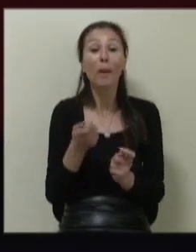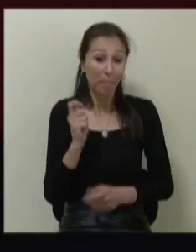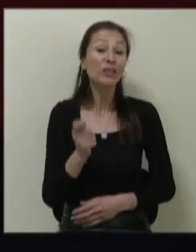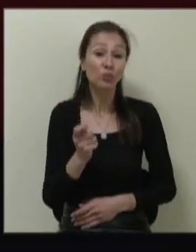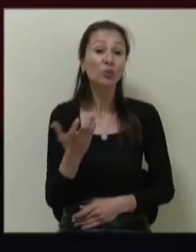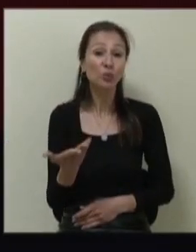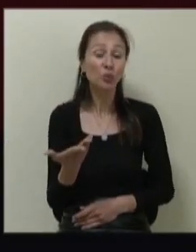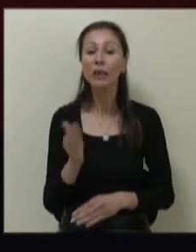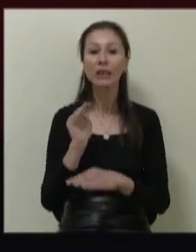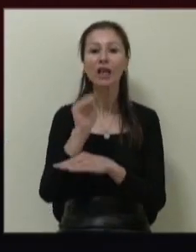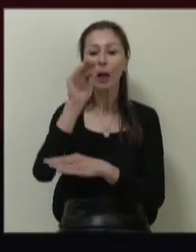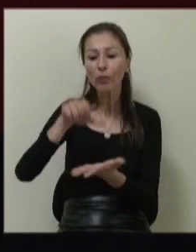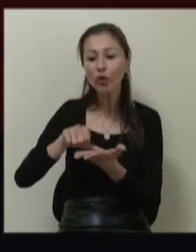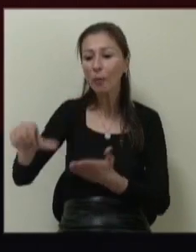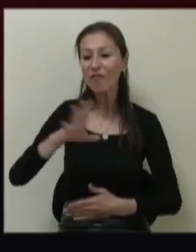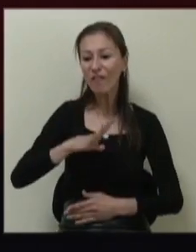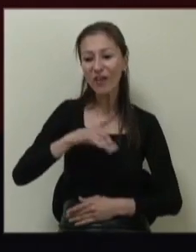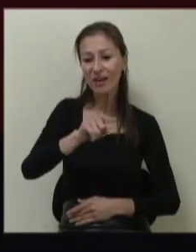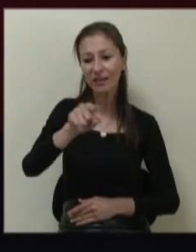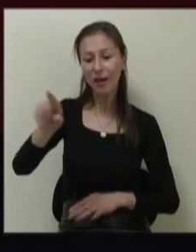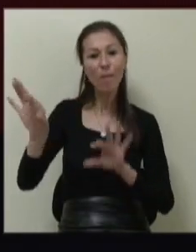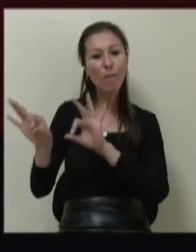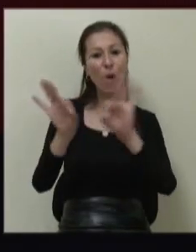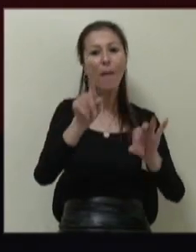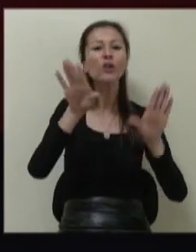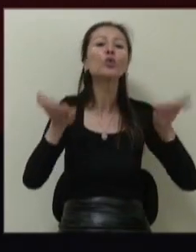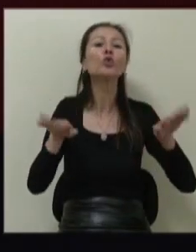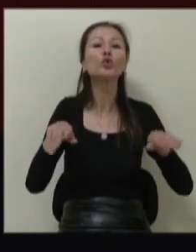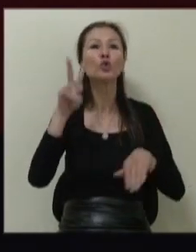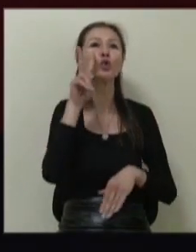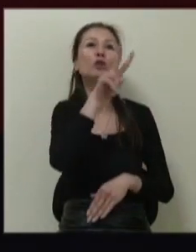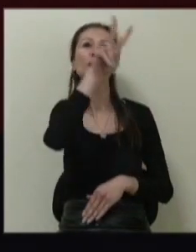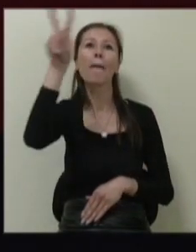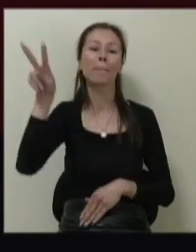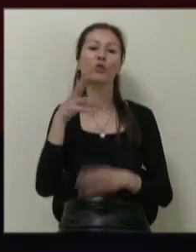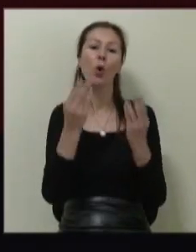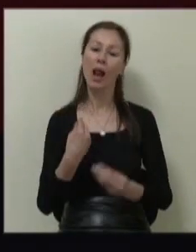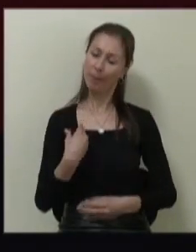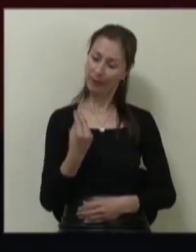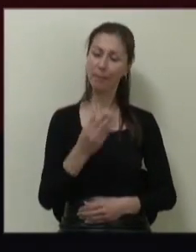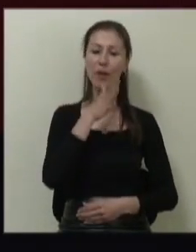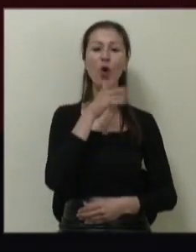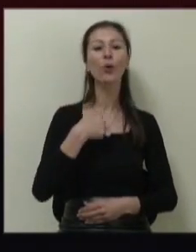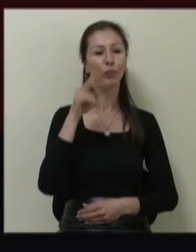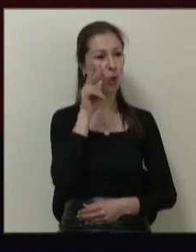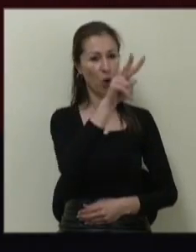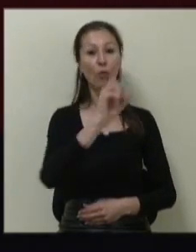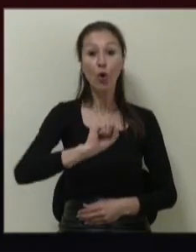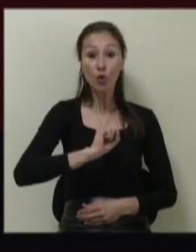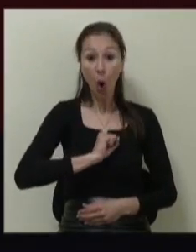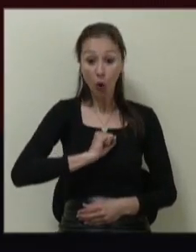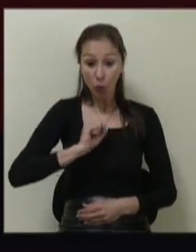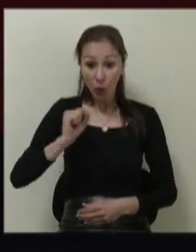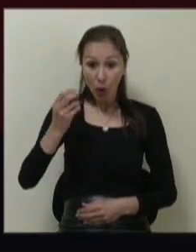Mecburuz. Çünkü yaşamdaki tüm varlıkların böyle yaptığını bir kuş gözlemcisi olarak, bir doğa gözlemcisi olarak biliyorum, görüyorum. Korku devreye